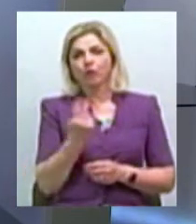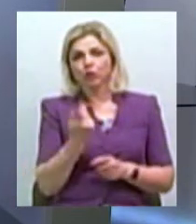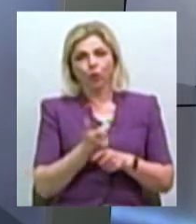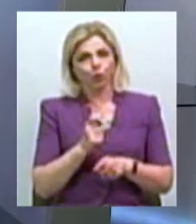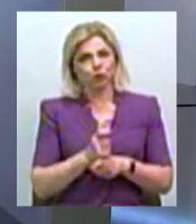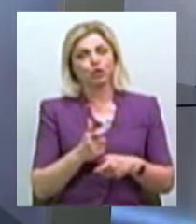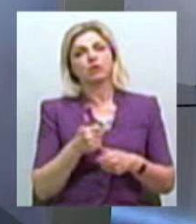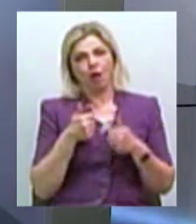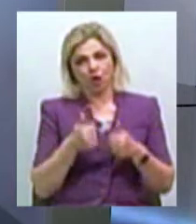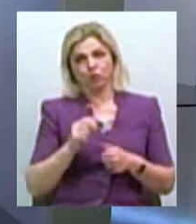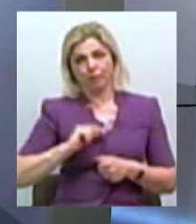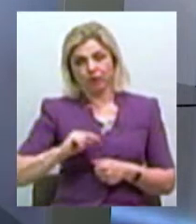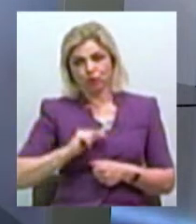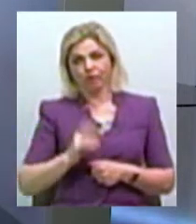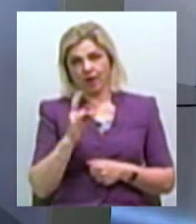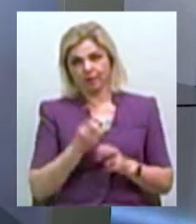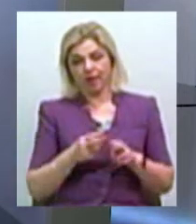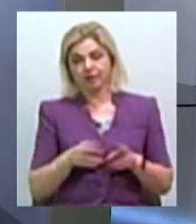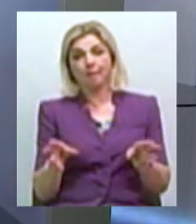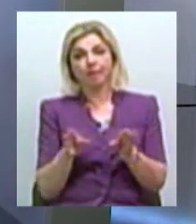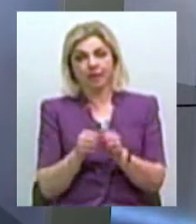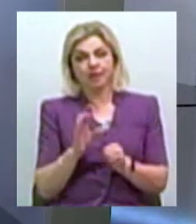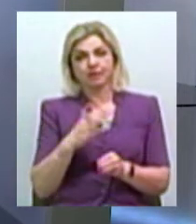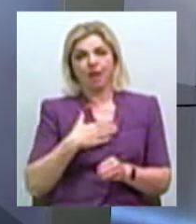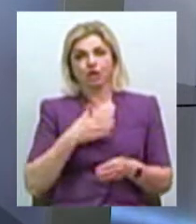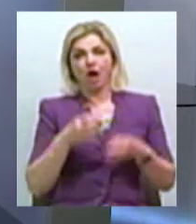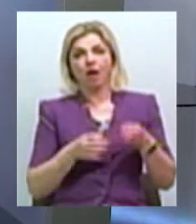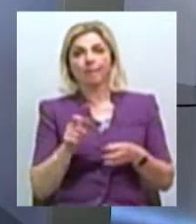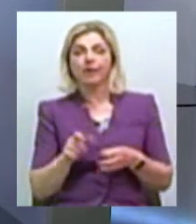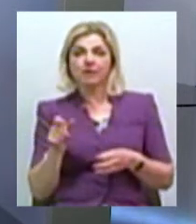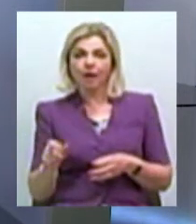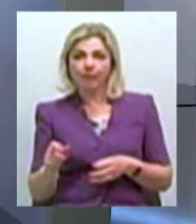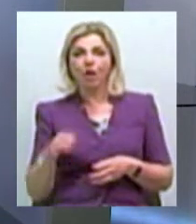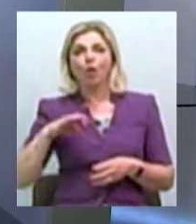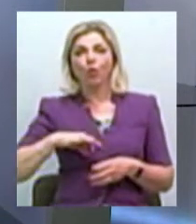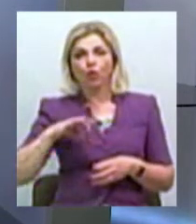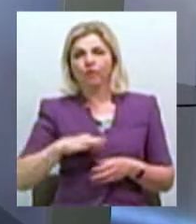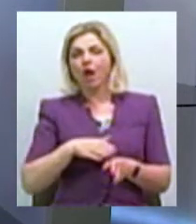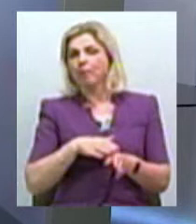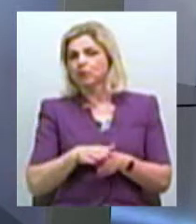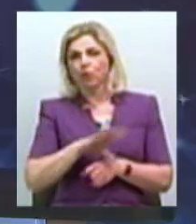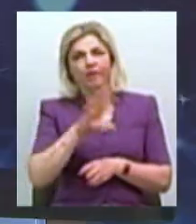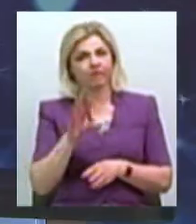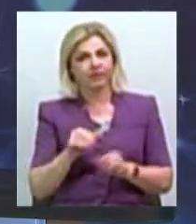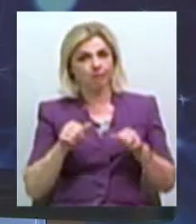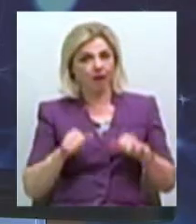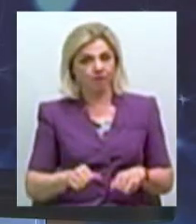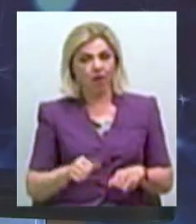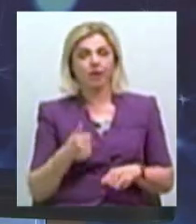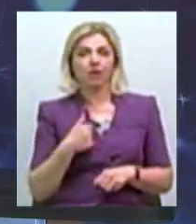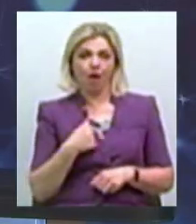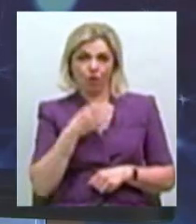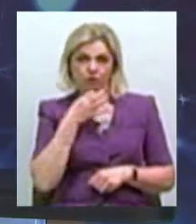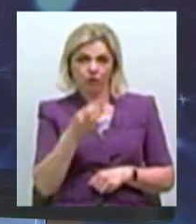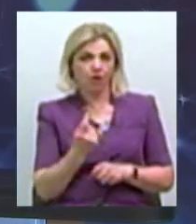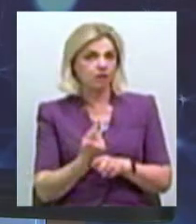продуктивно працювали разом з нашими арбітрами, так само користувалися абсолютно всіми правами. І це, я хочу сказати, вже